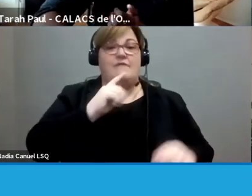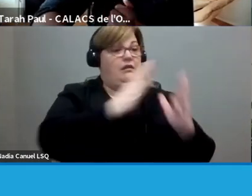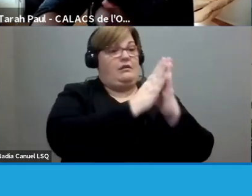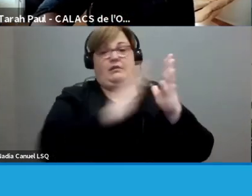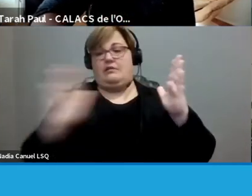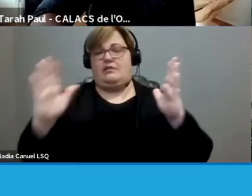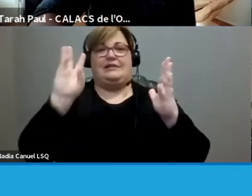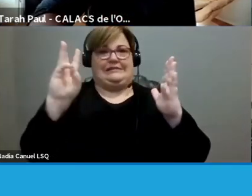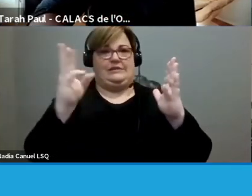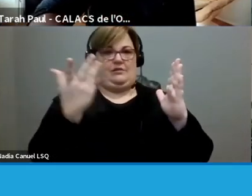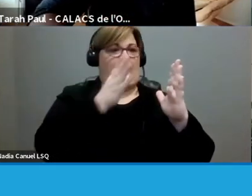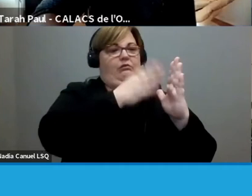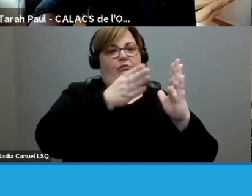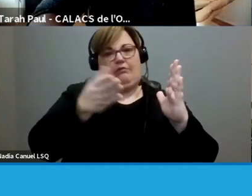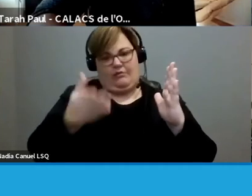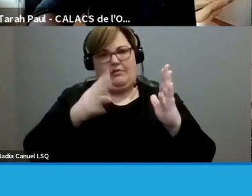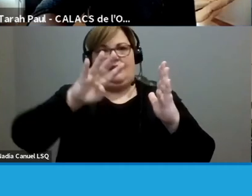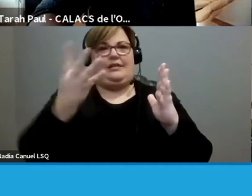mois-ci, on est au quatrième.